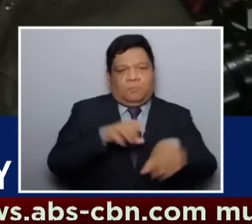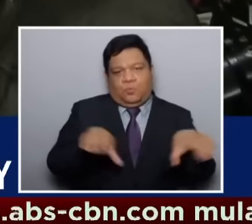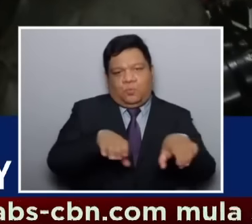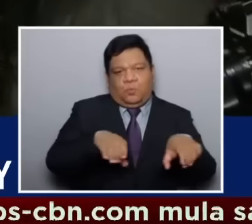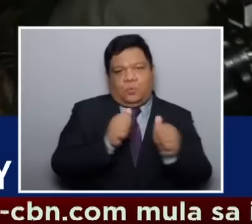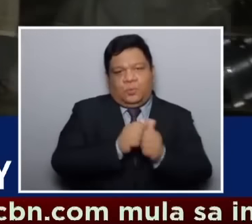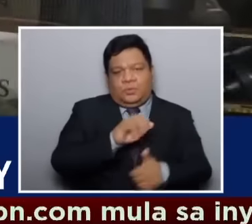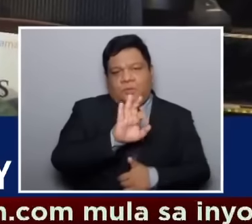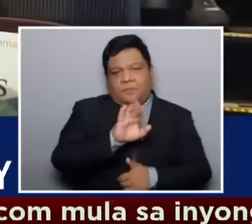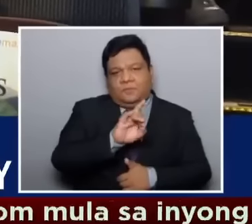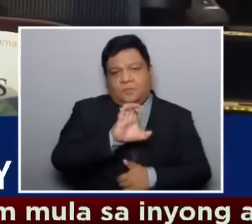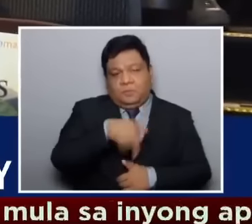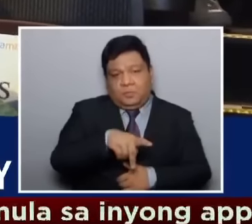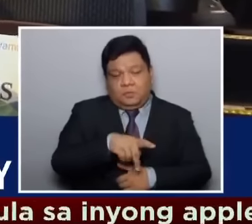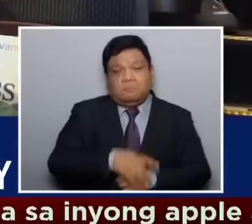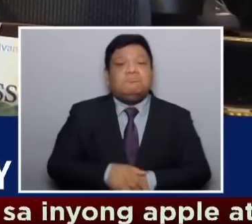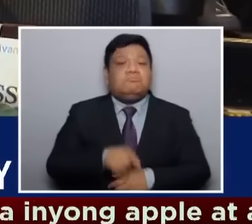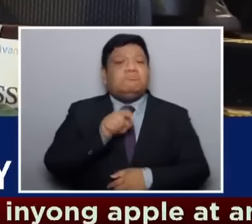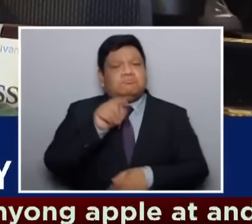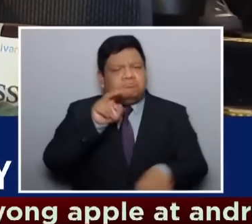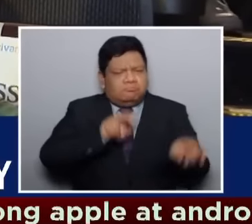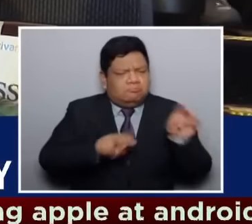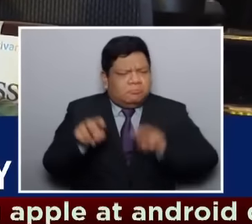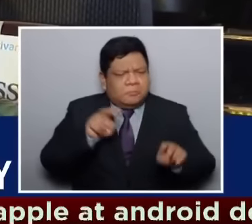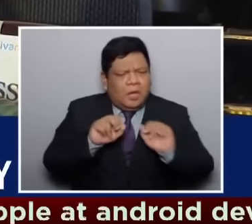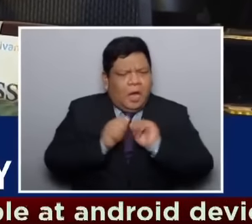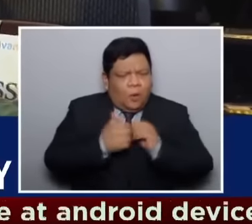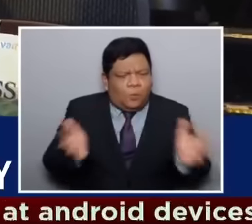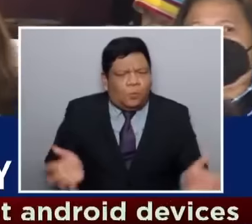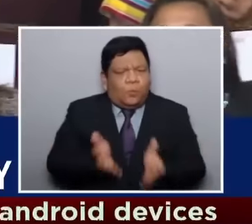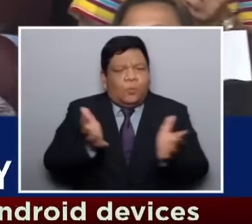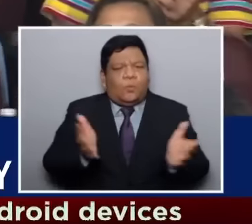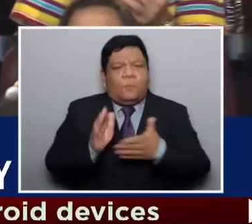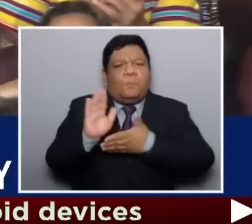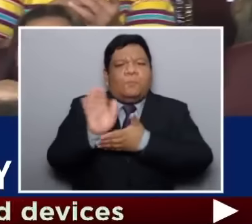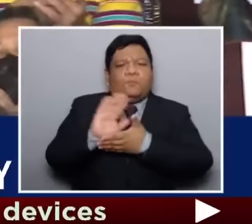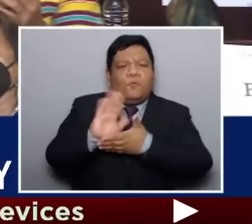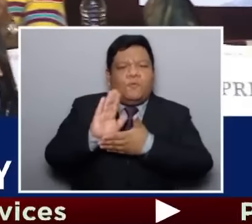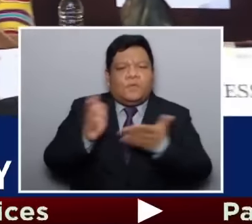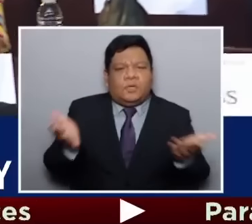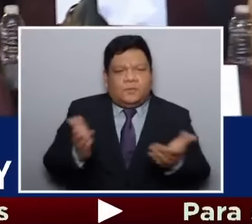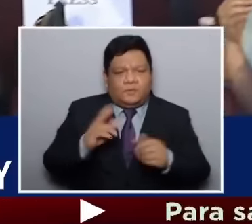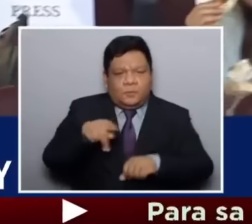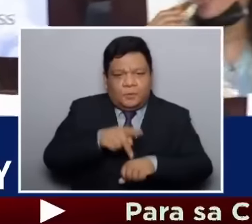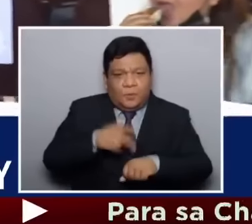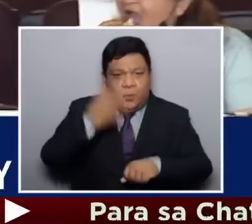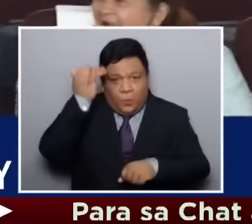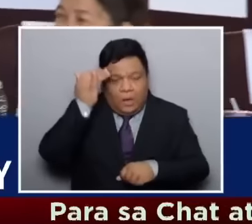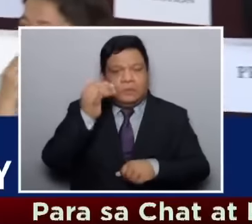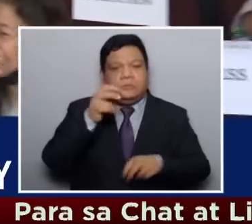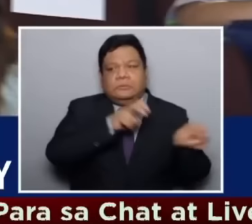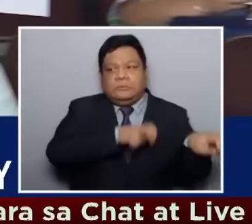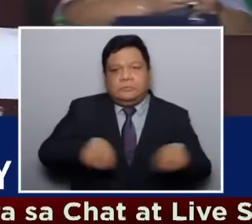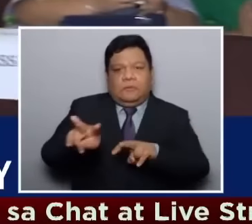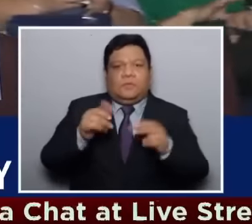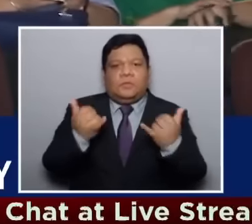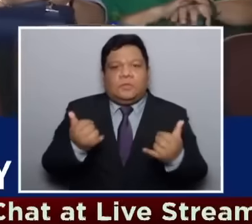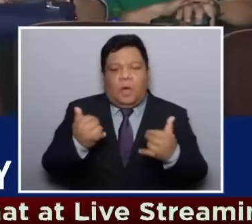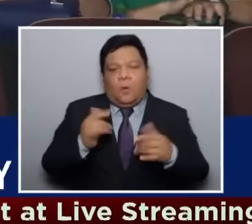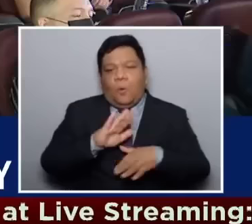din ng veteran actor kung paano bubuhayin muli ang movie industry sa gitna ng radikal na paglipat ng mga filmmaker